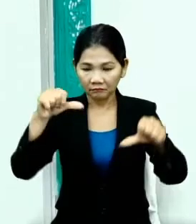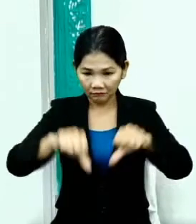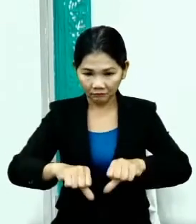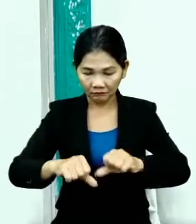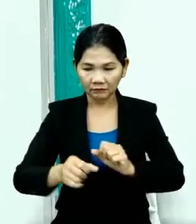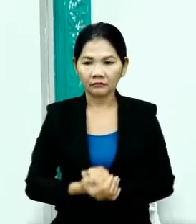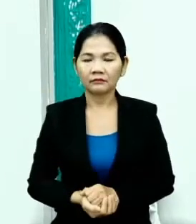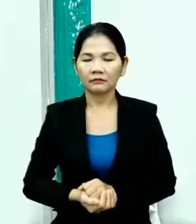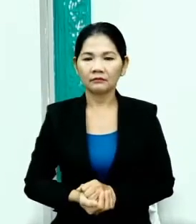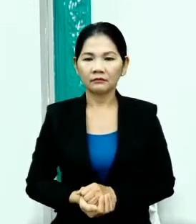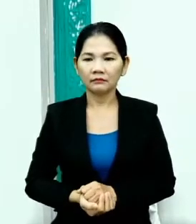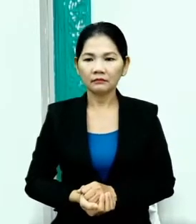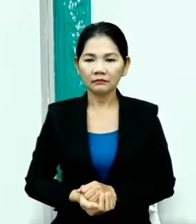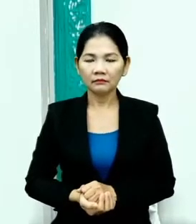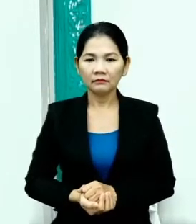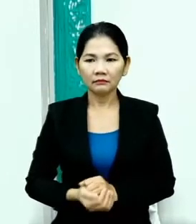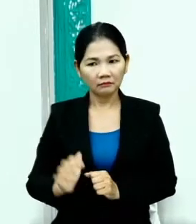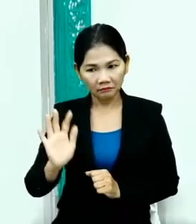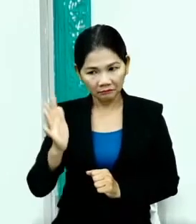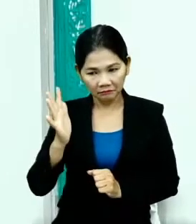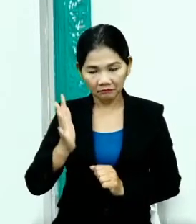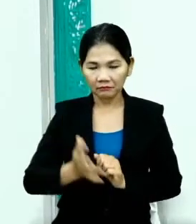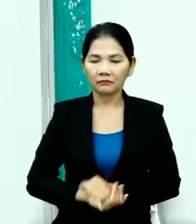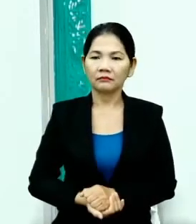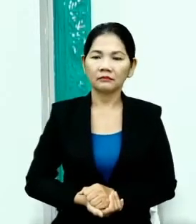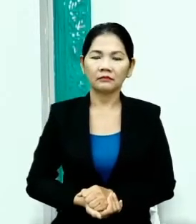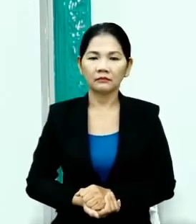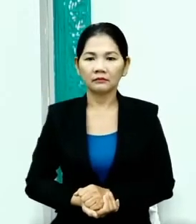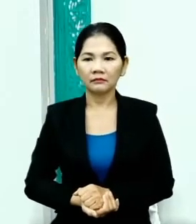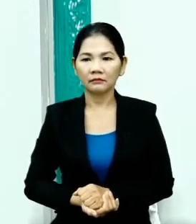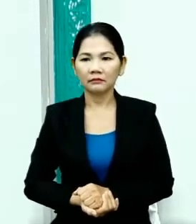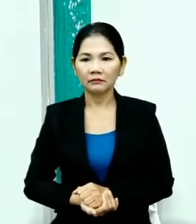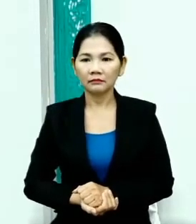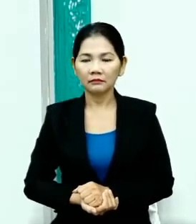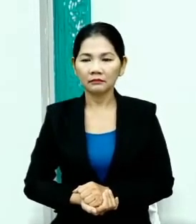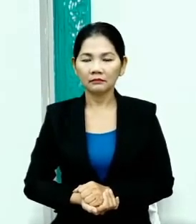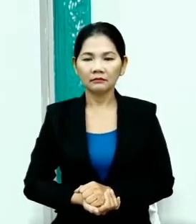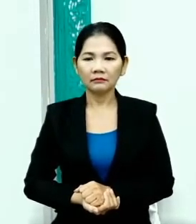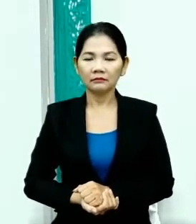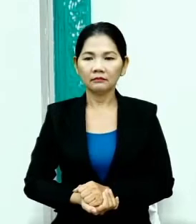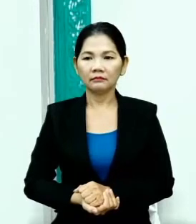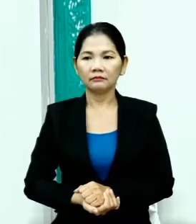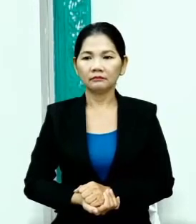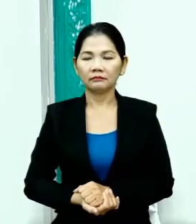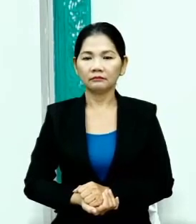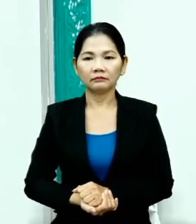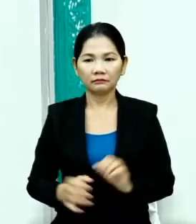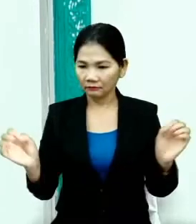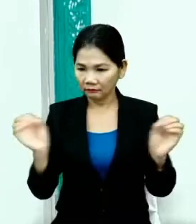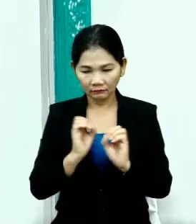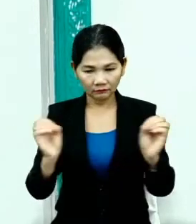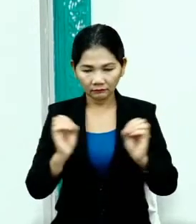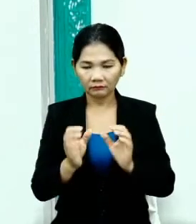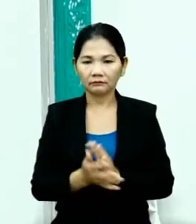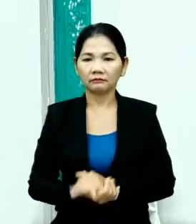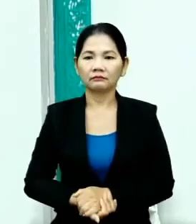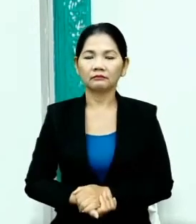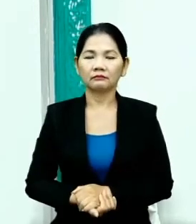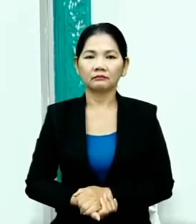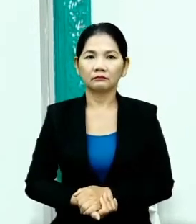cất. Ẩm bừa mình xóm rốm. Con sở lãnh ấy cất. Chá con mình sở lãnh thì cứ mệt